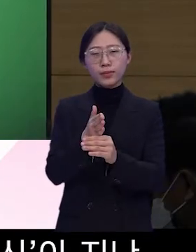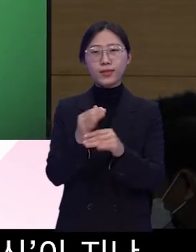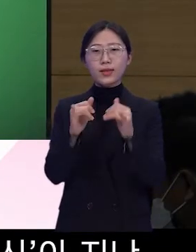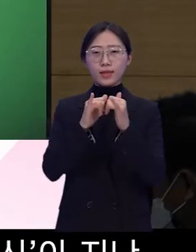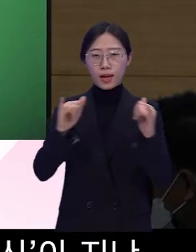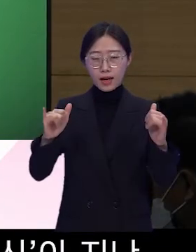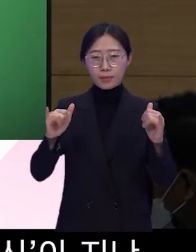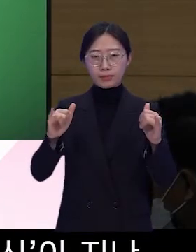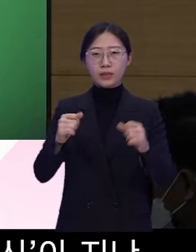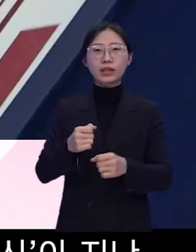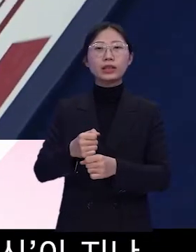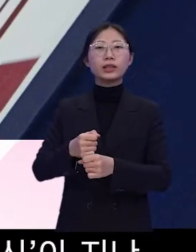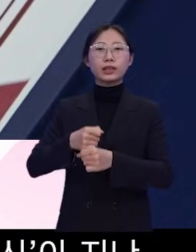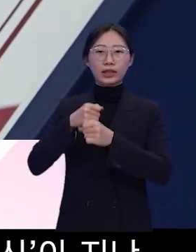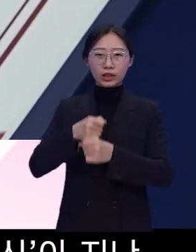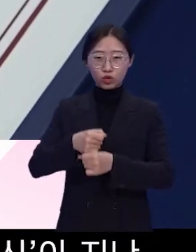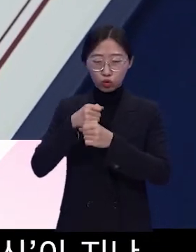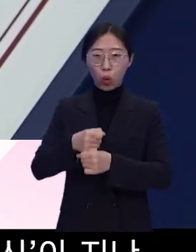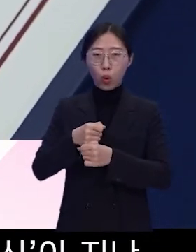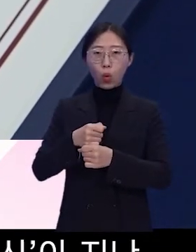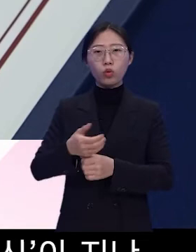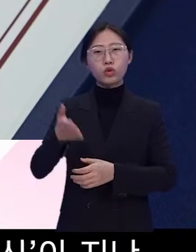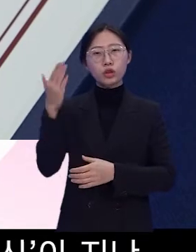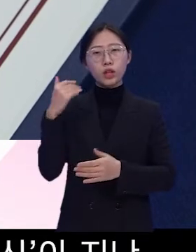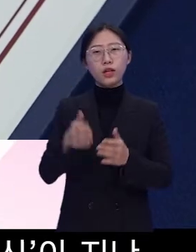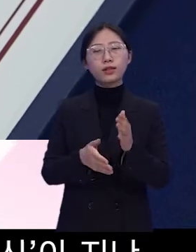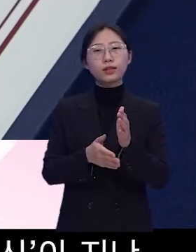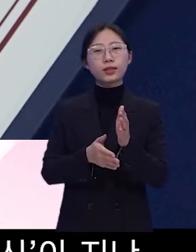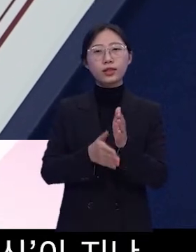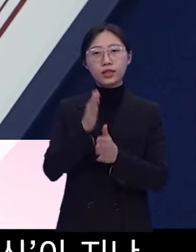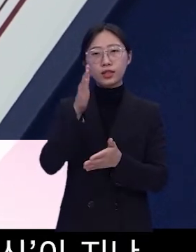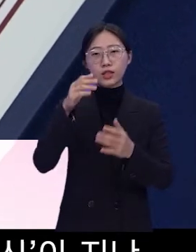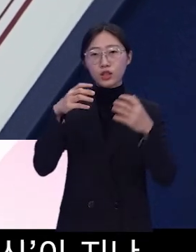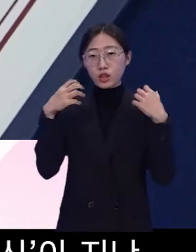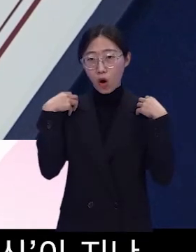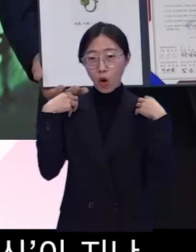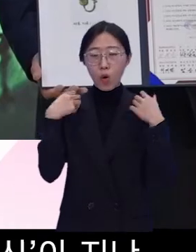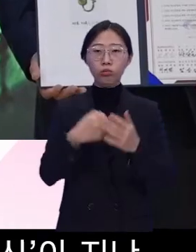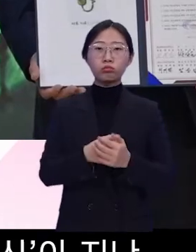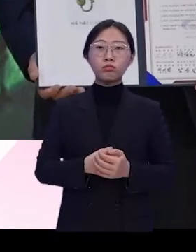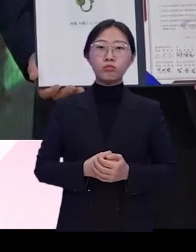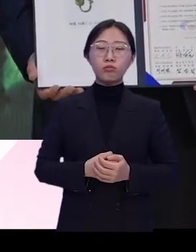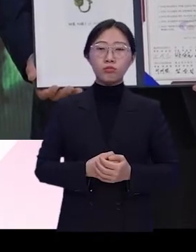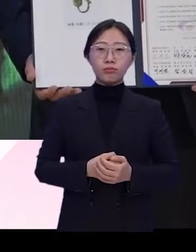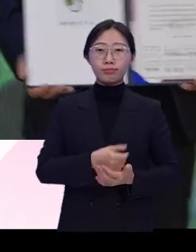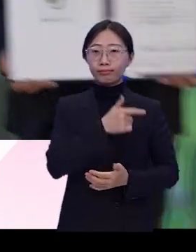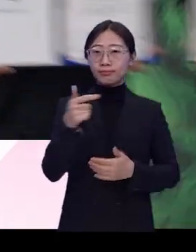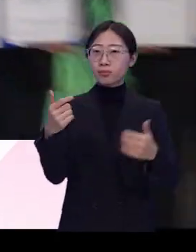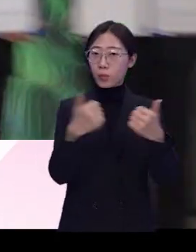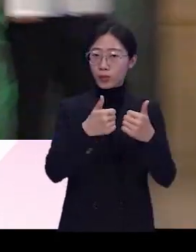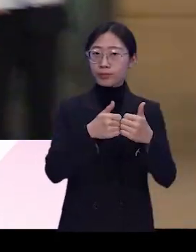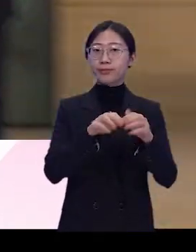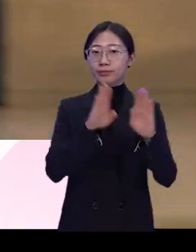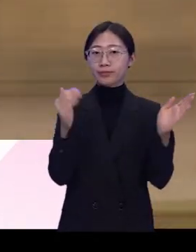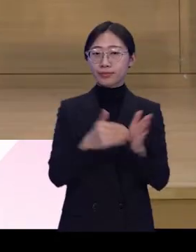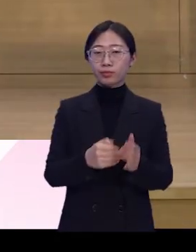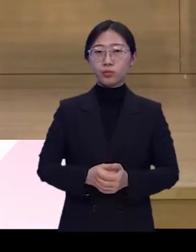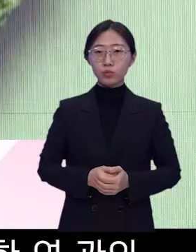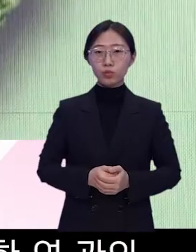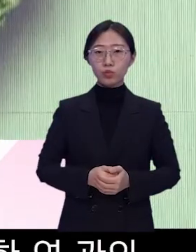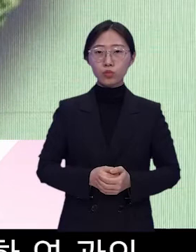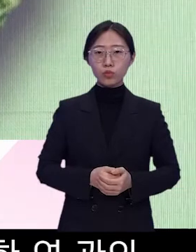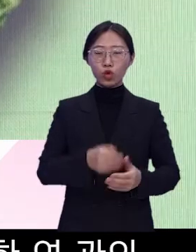탄소중립 실현을 목표로 하는 천안형 탄소중립 시민실천운동 선언식이 지난 18일 대회의실에서